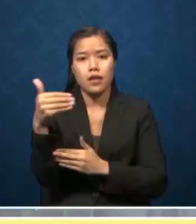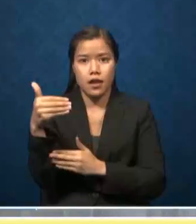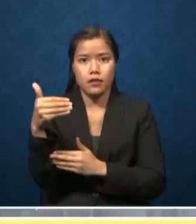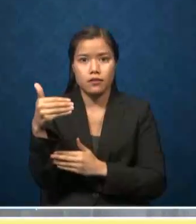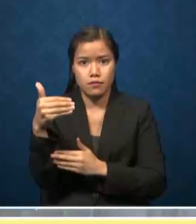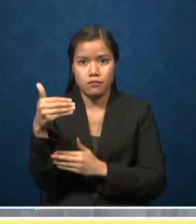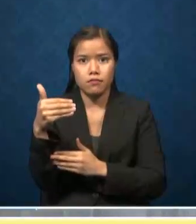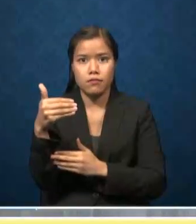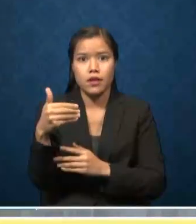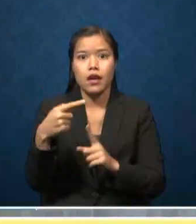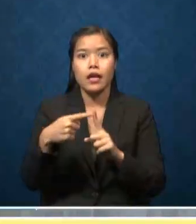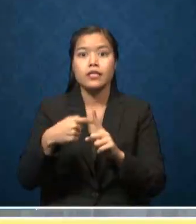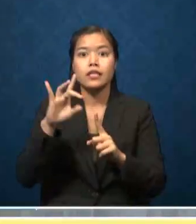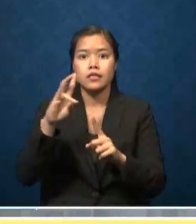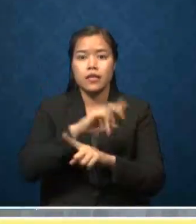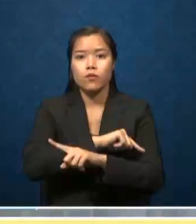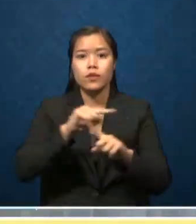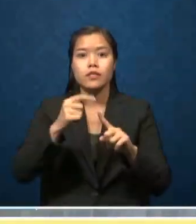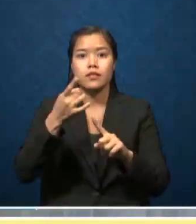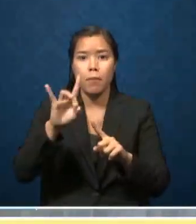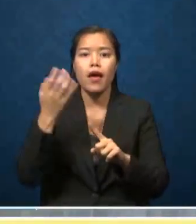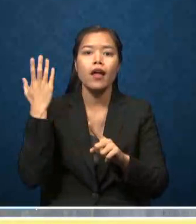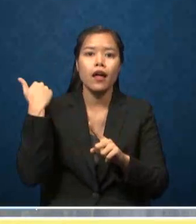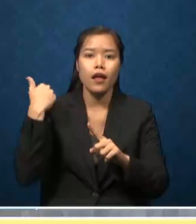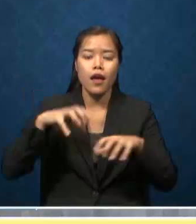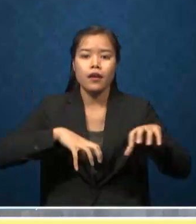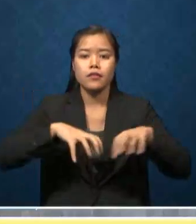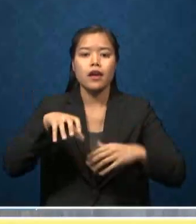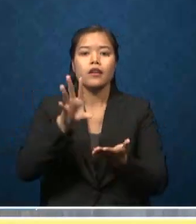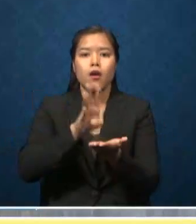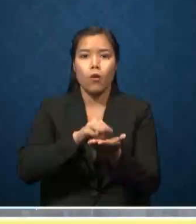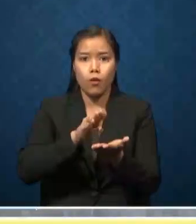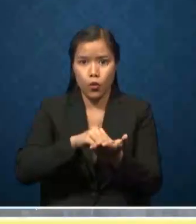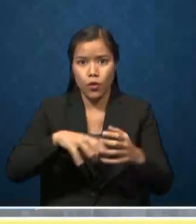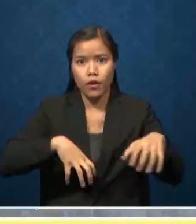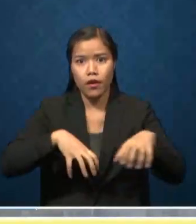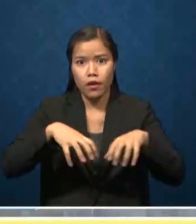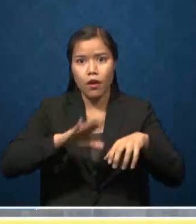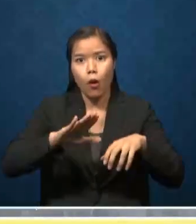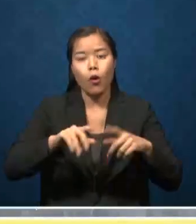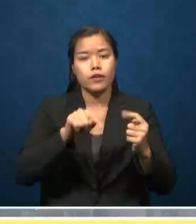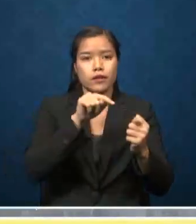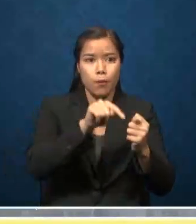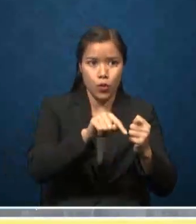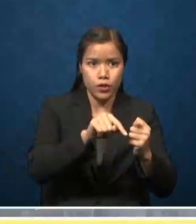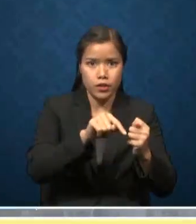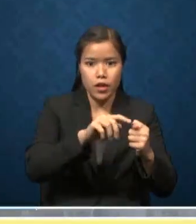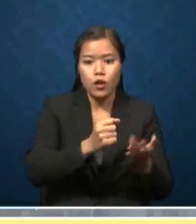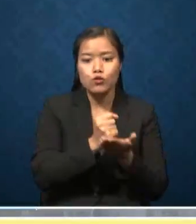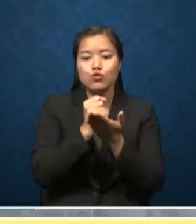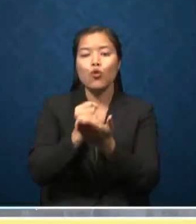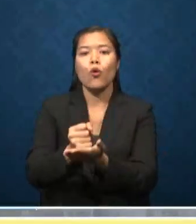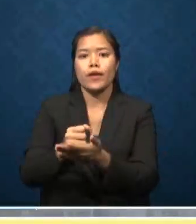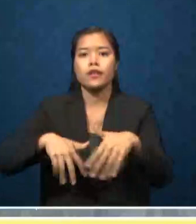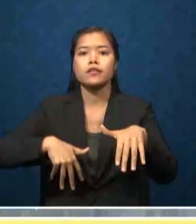18กรกฎาคมที่ผ่านมานะครับเอ่อมีการจัดระบบข้อมูลของชุมชนของตำบลโดยตำบลเพื่อตำบลเนี่ย